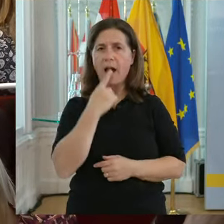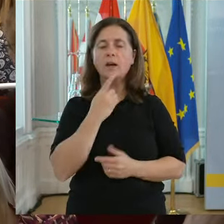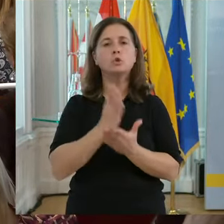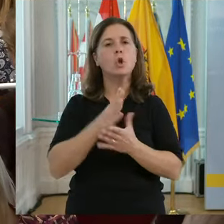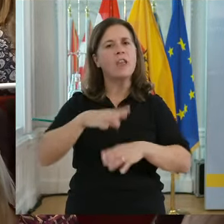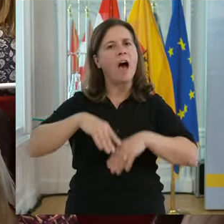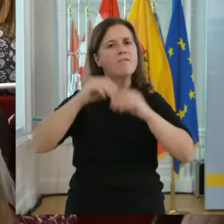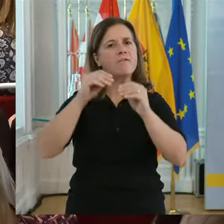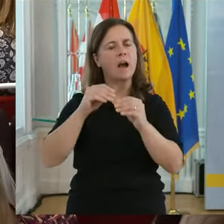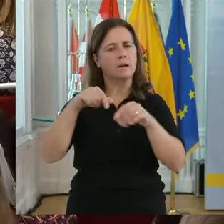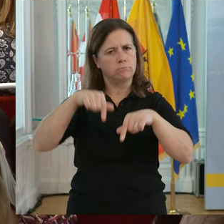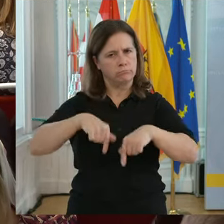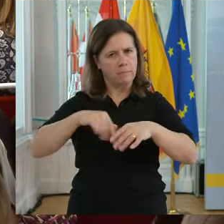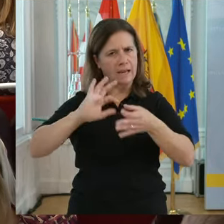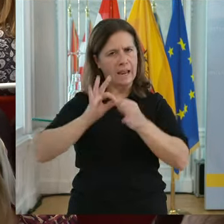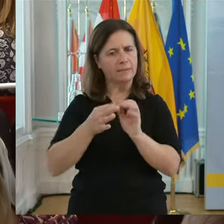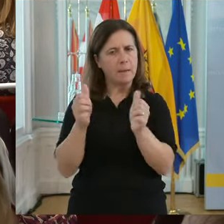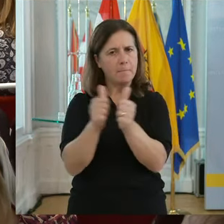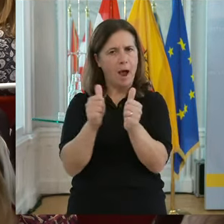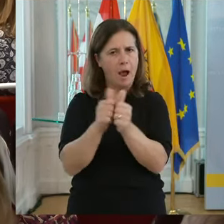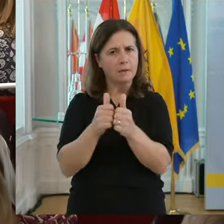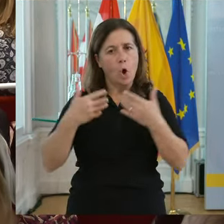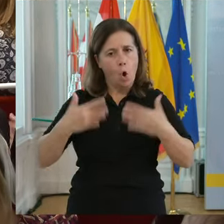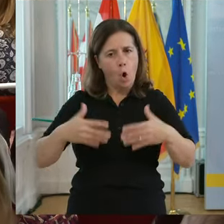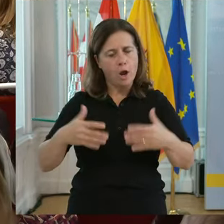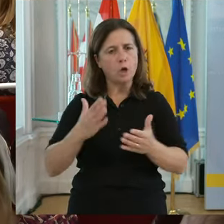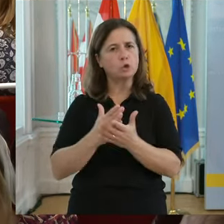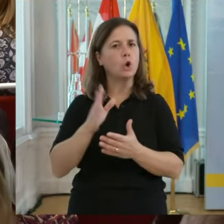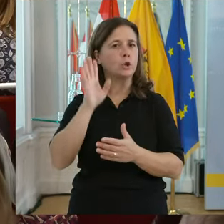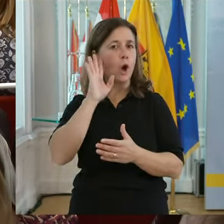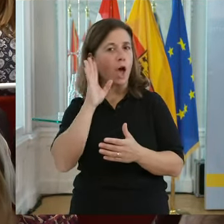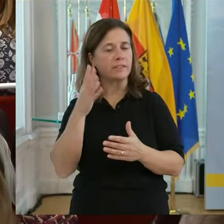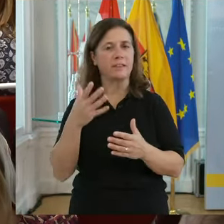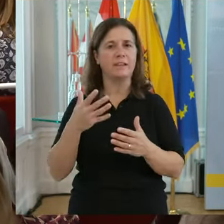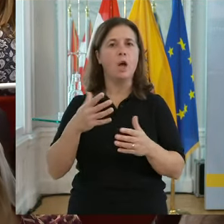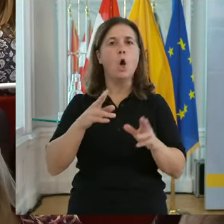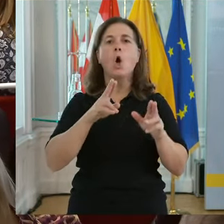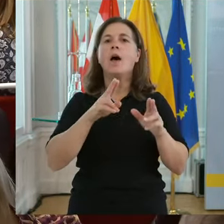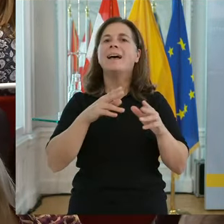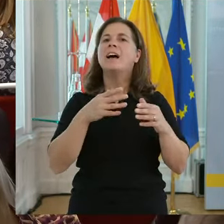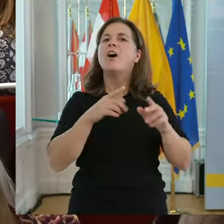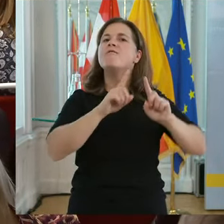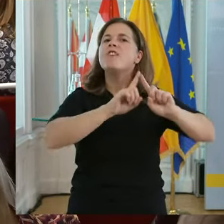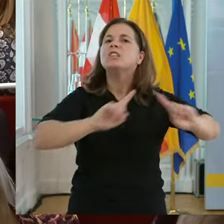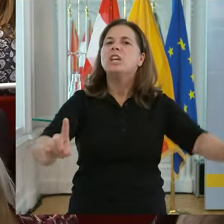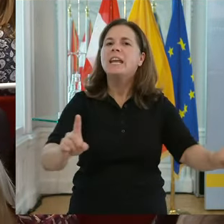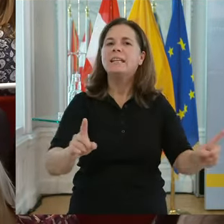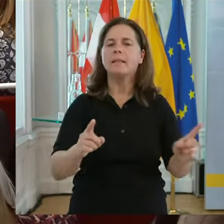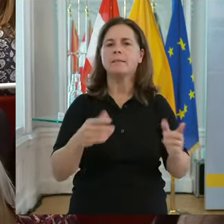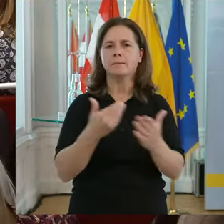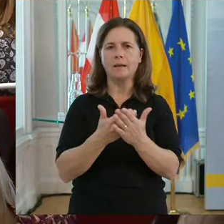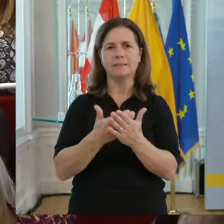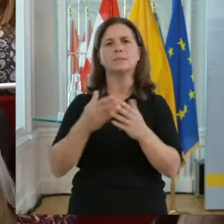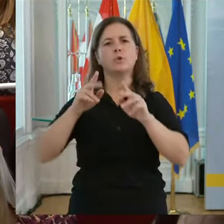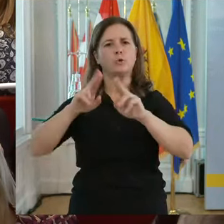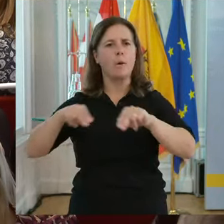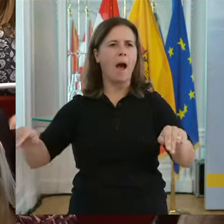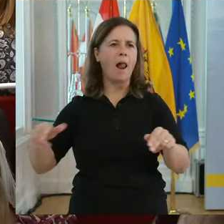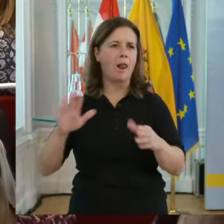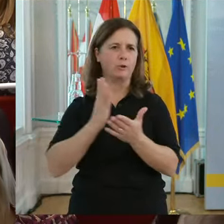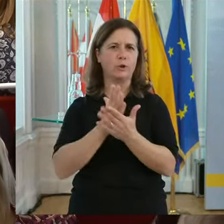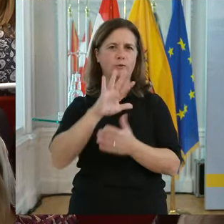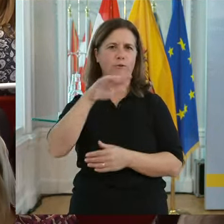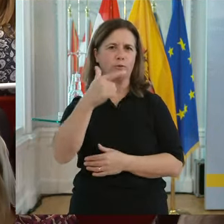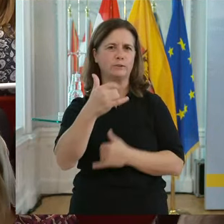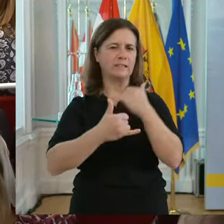regionaler Kooperationspartner, feiert heuer, wir haben es schon gehört, unter dem Motto, es ist normal, verschieden zu sein. Ein 25-Jahr-Jubiläum.